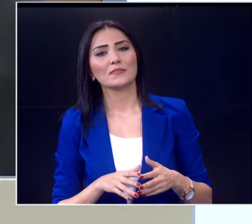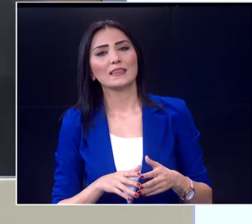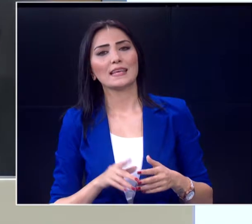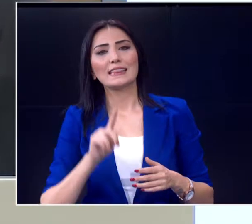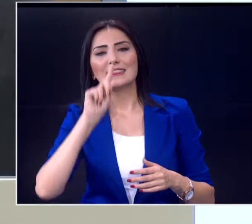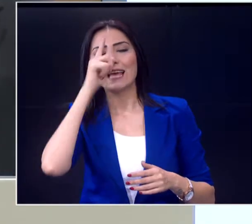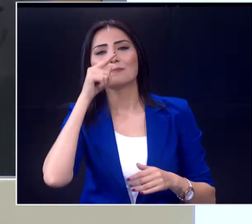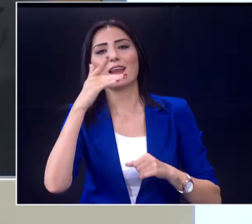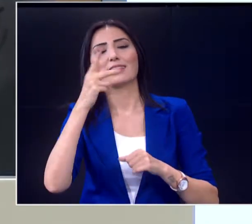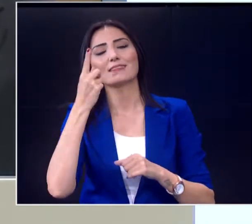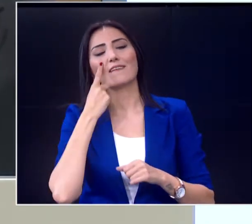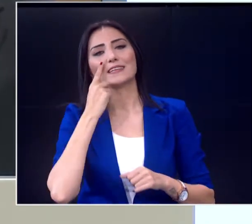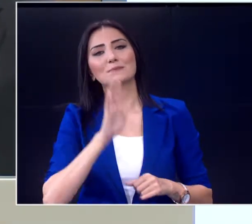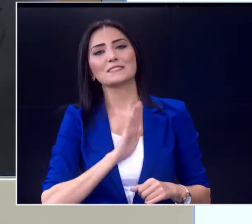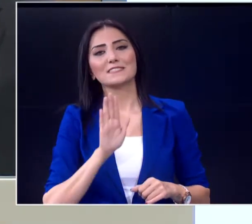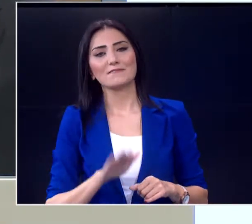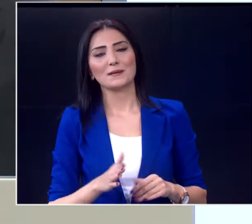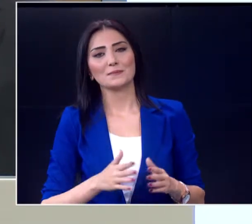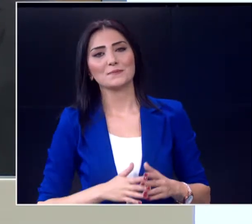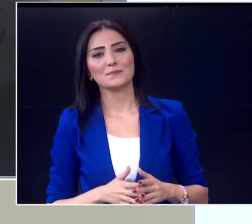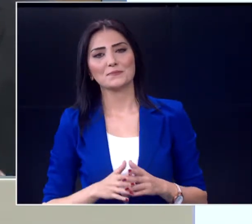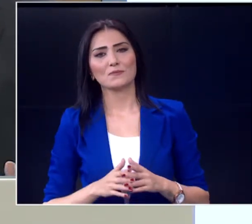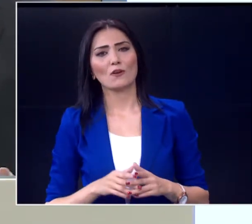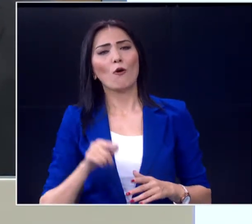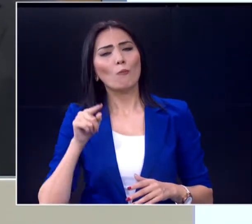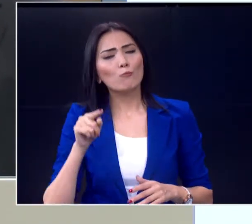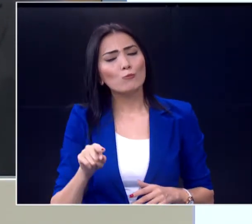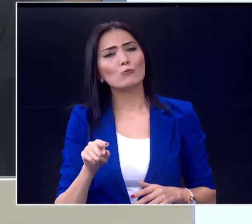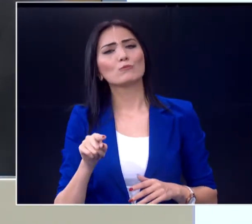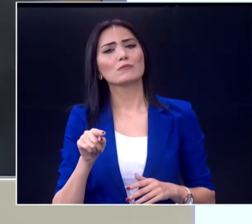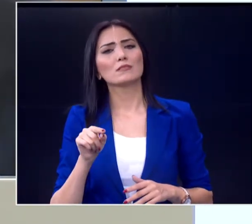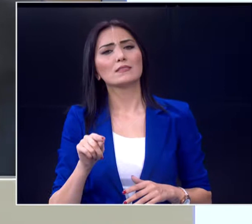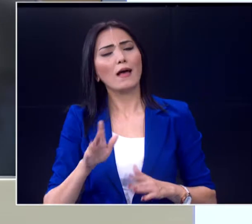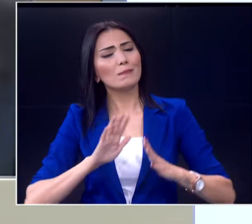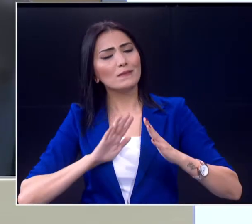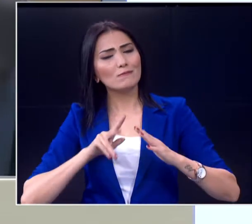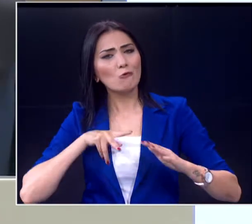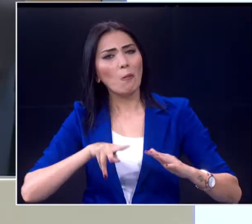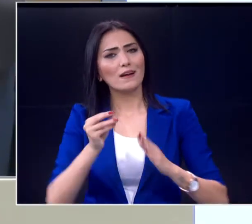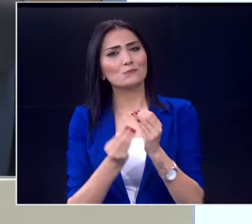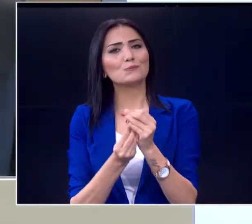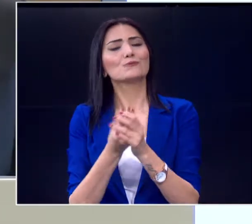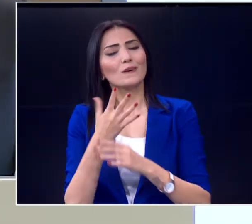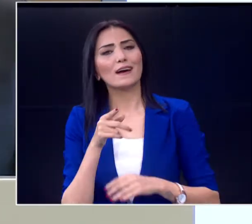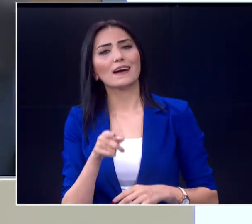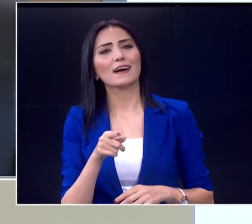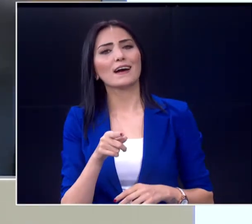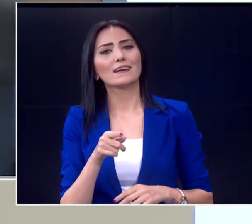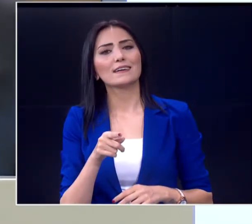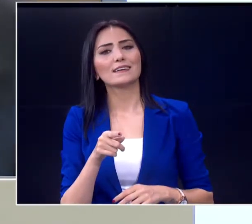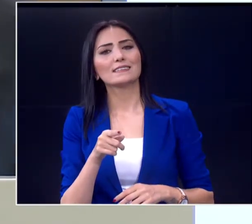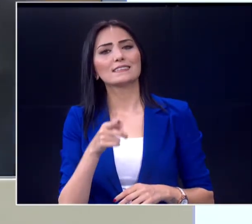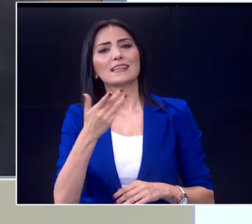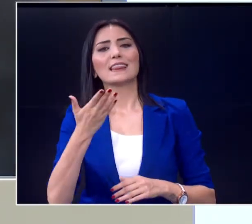tek bir devletimiz var. Bu prensipten hareket ederek tasada